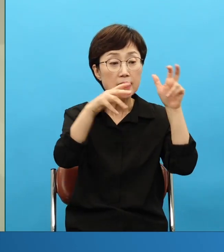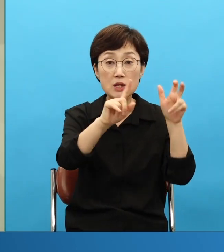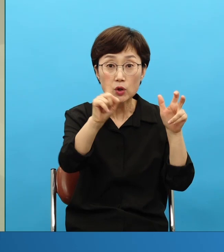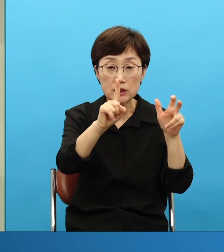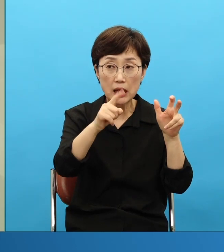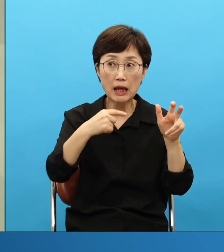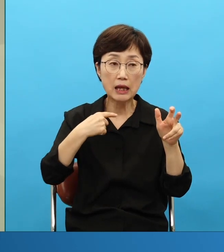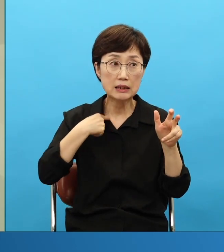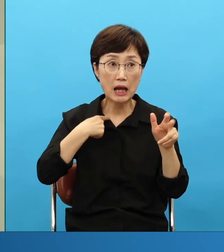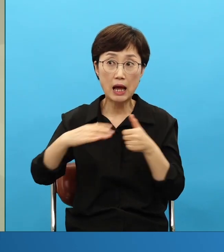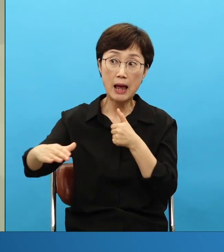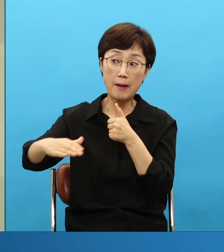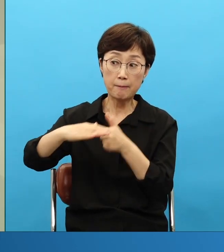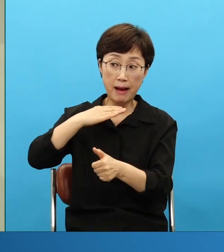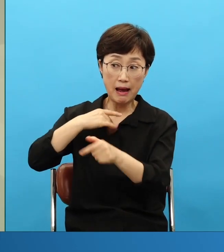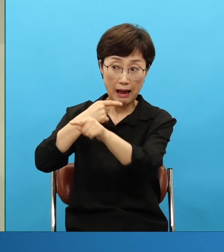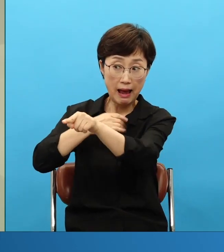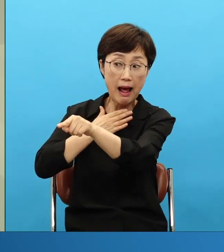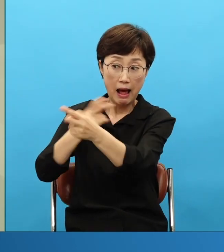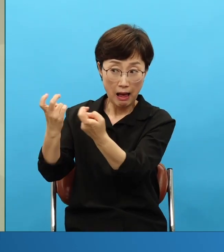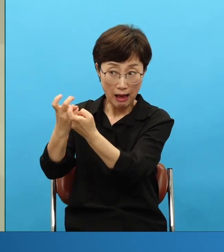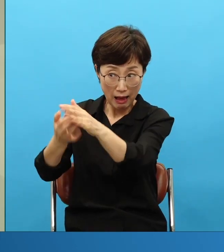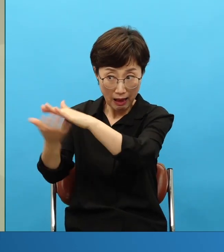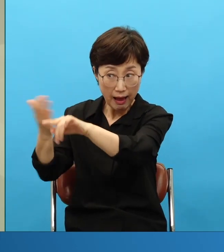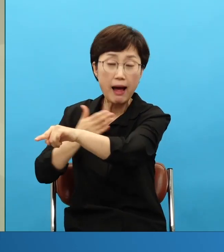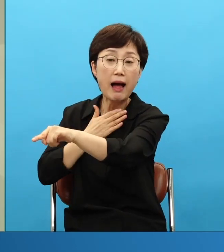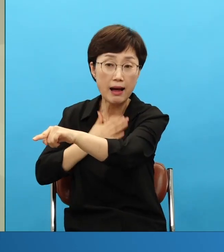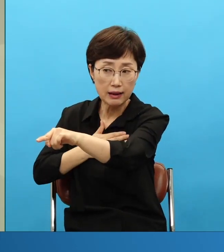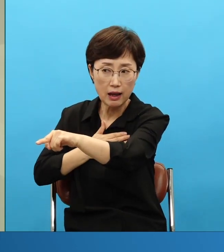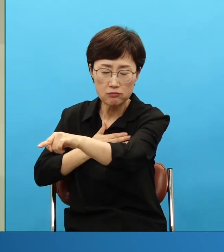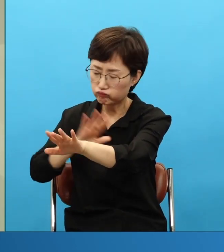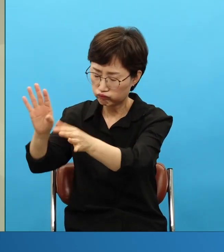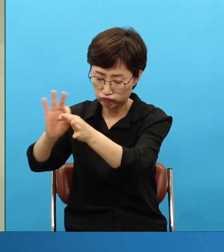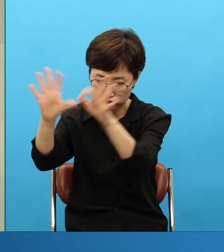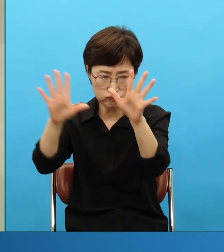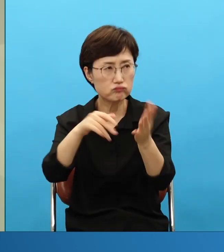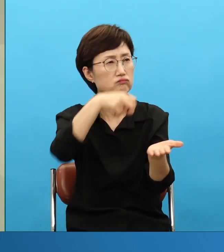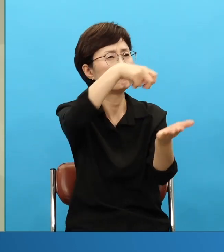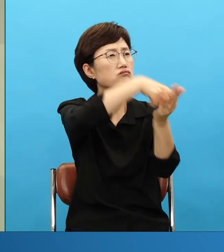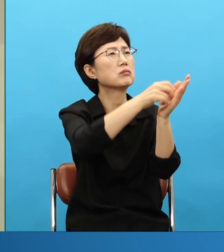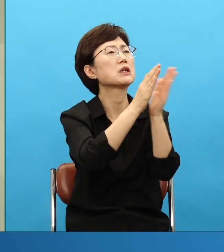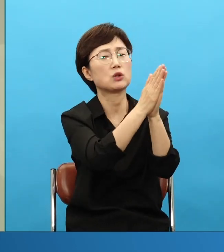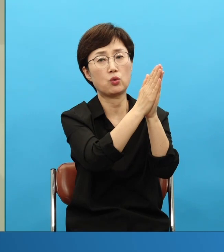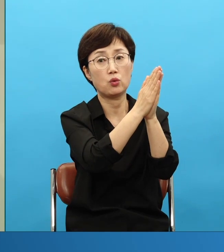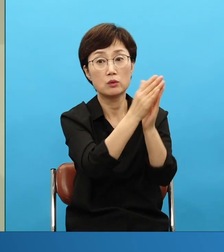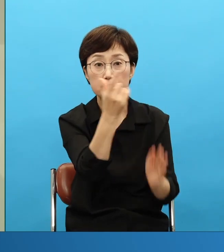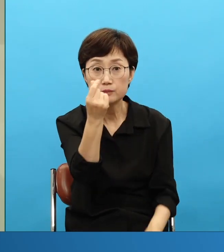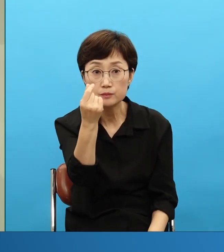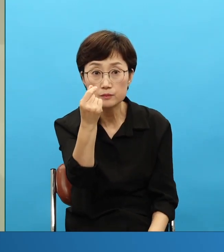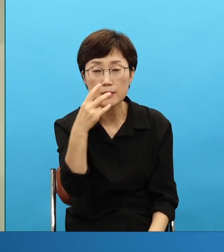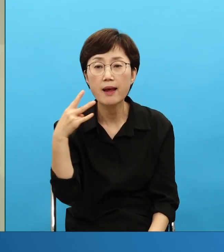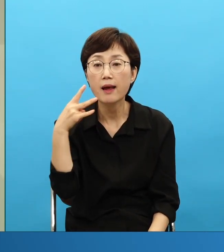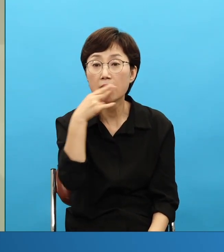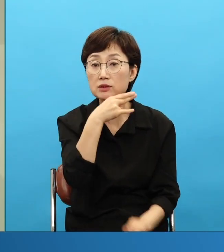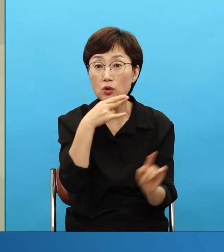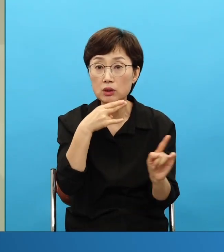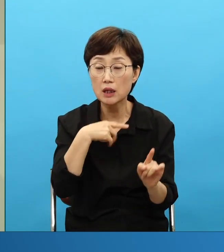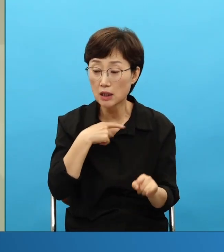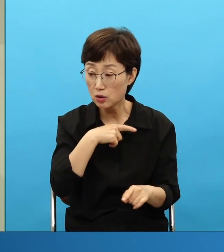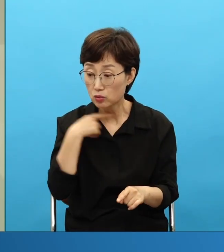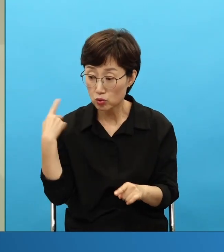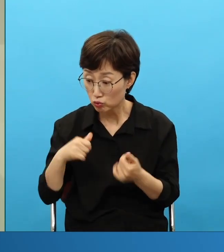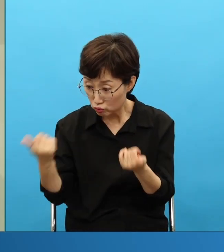돼. Daniel prayed 죽어봤는데. in thanksgiving, even in the face of death. 에스더는 죽으면 죽겠다고 했어. And Esther said, if I perish, I perish.